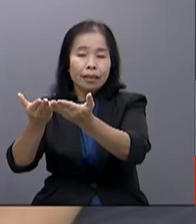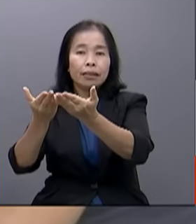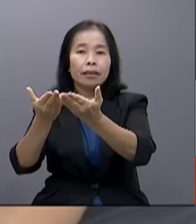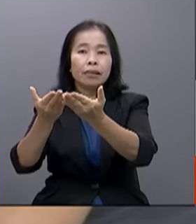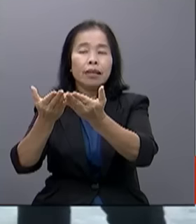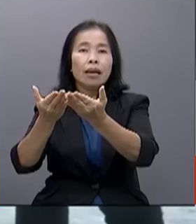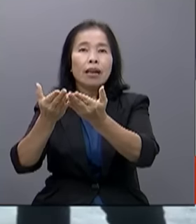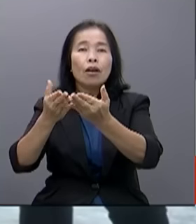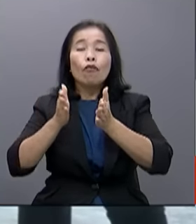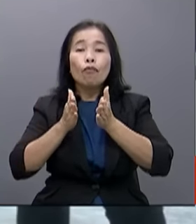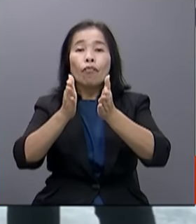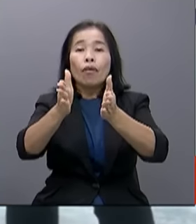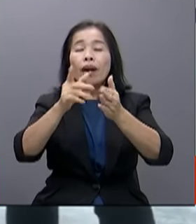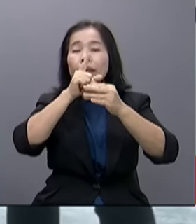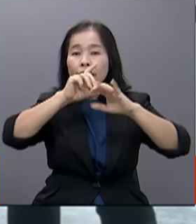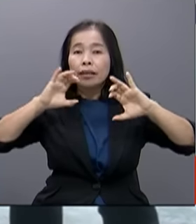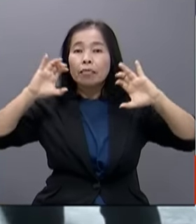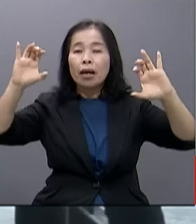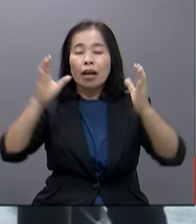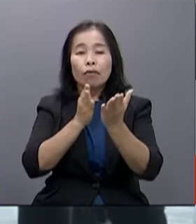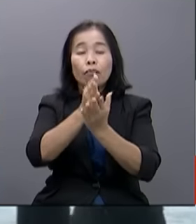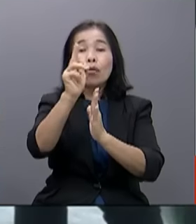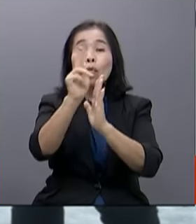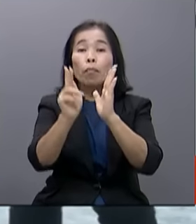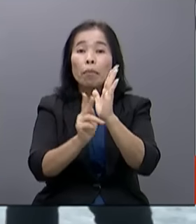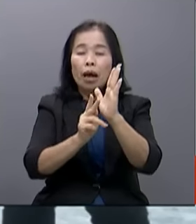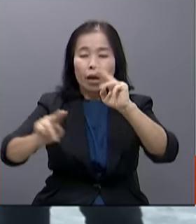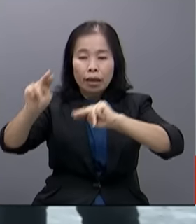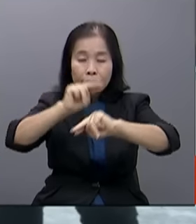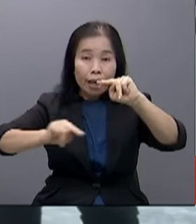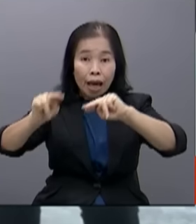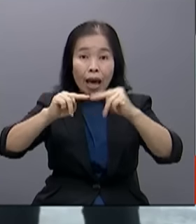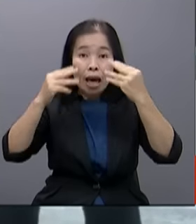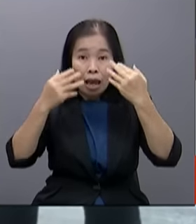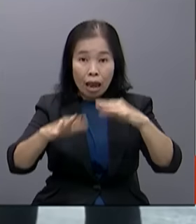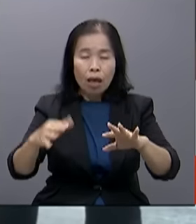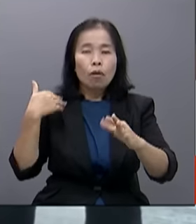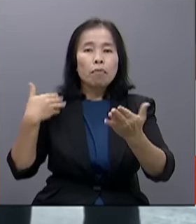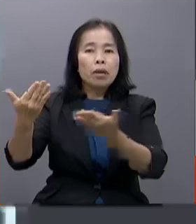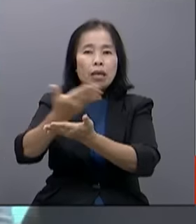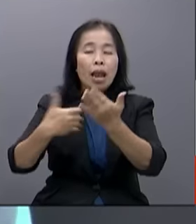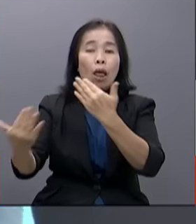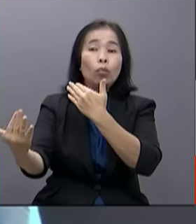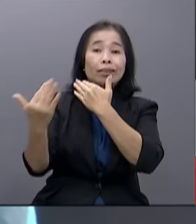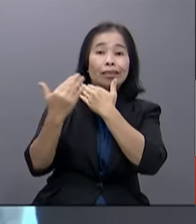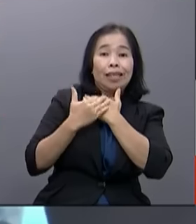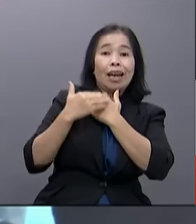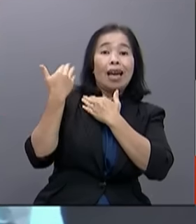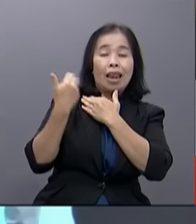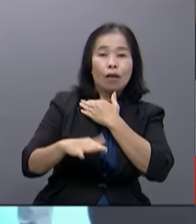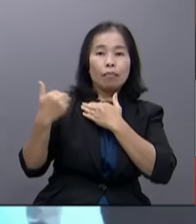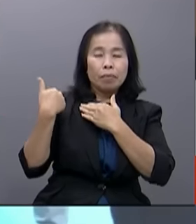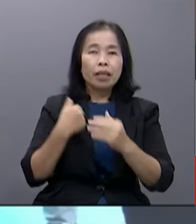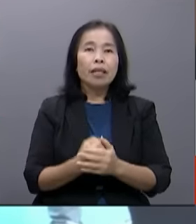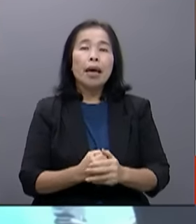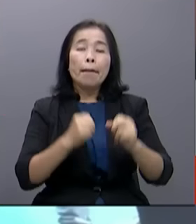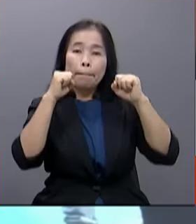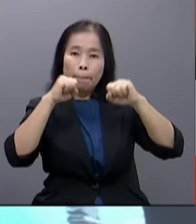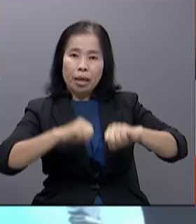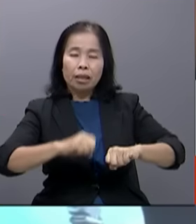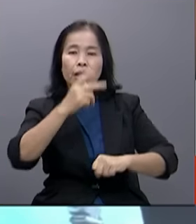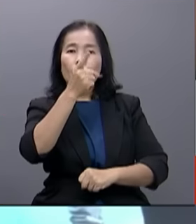ไรถ้าท่านกฤษฎีกาได้มีตอบข้อหาหรือมาโดยมติของคณะรัฐมนตรีตั้ง